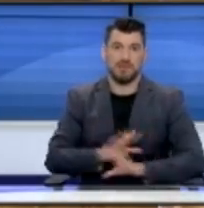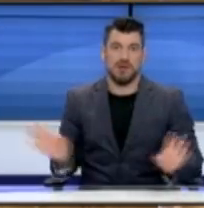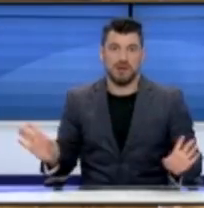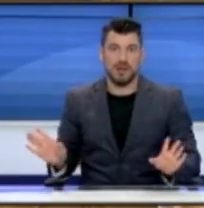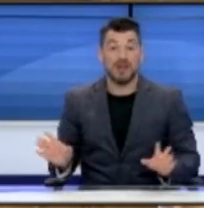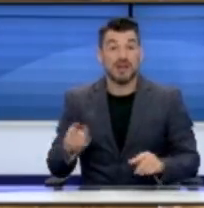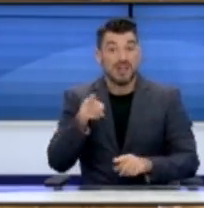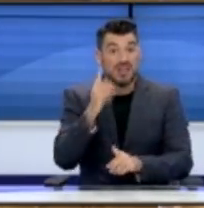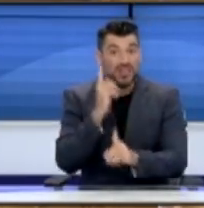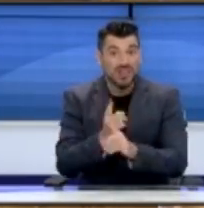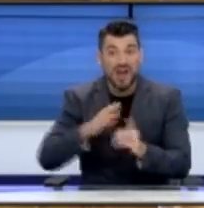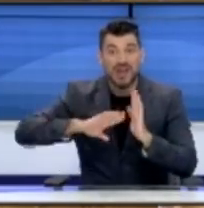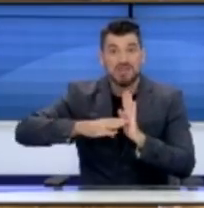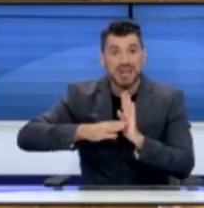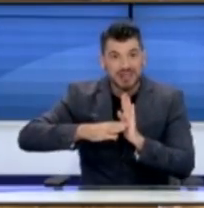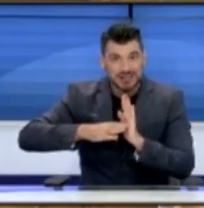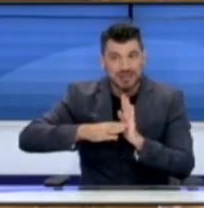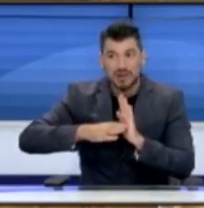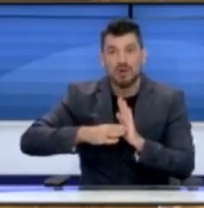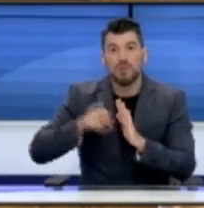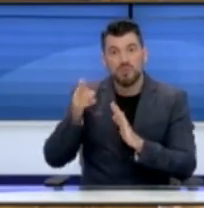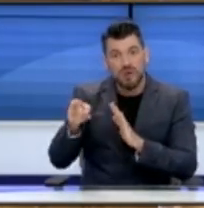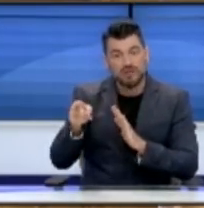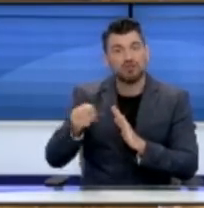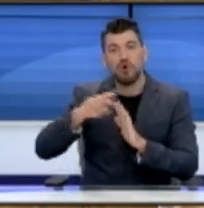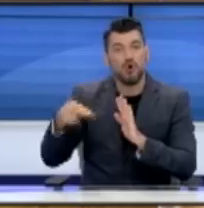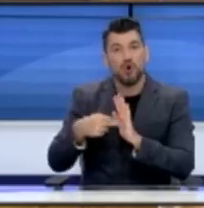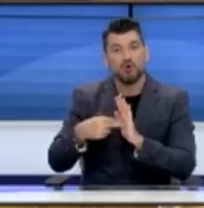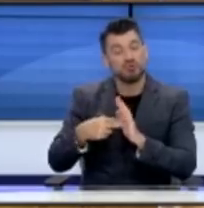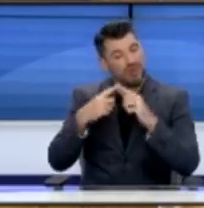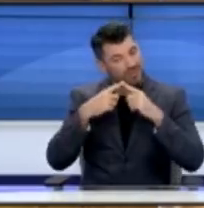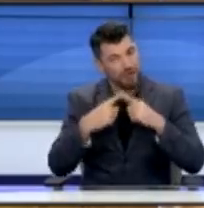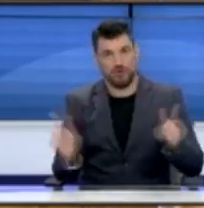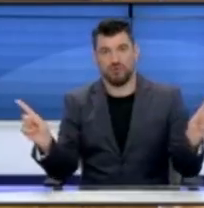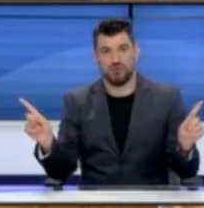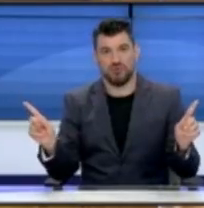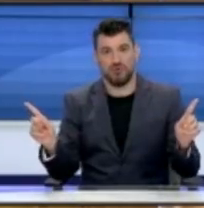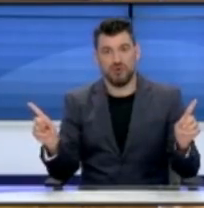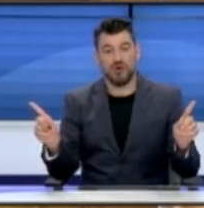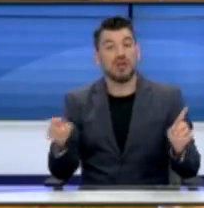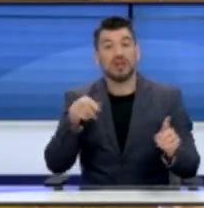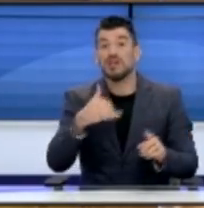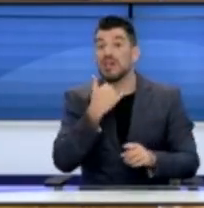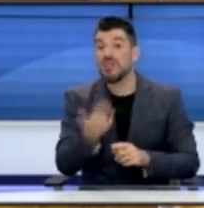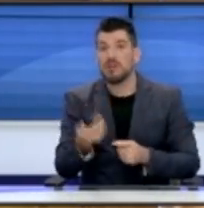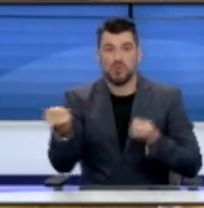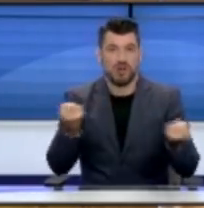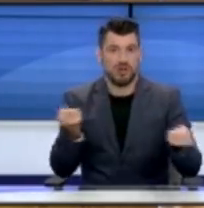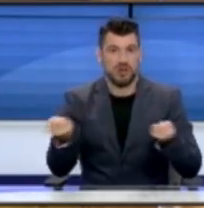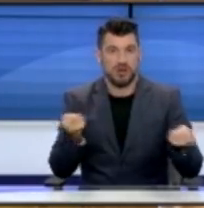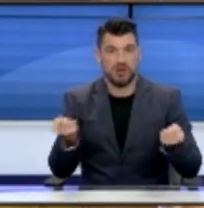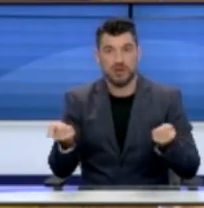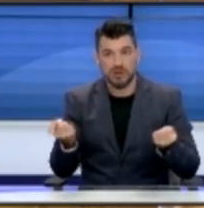σε υπηρεσίες που έχουν διαφορετικό ρόλο και κατεύθυνση και δεν συντονίζονται ούτε σε επίπεδο του